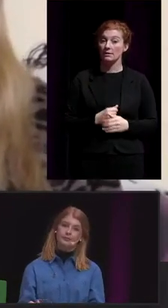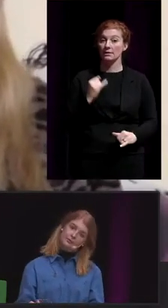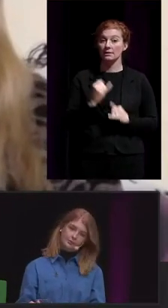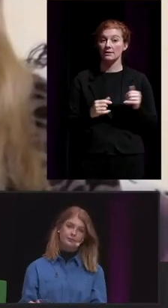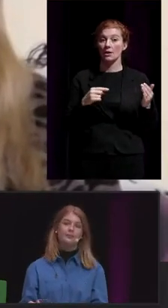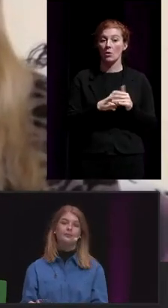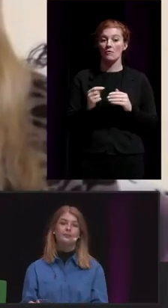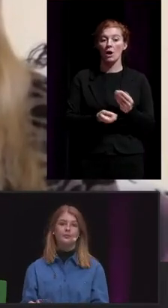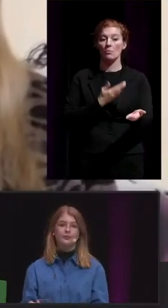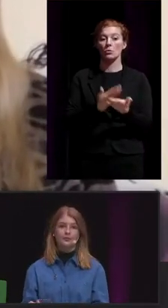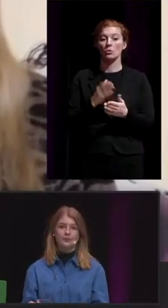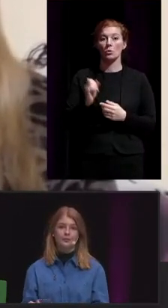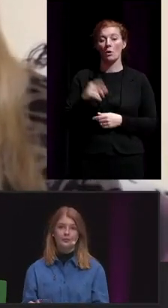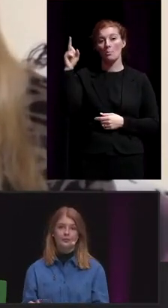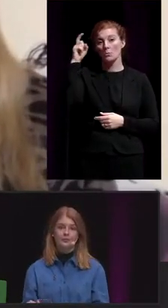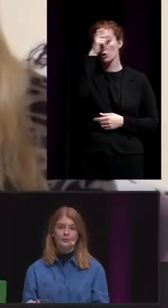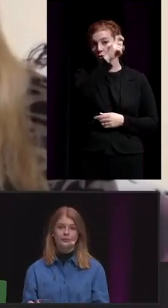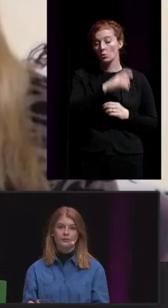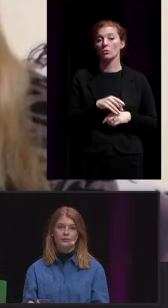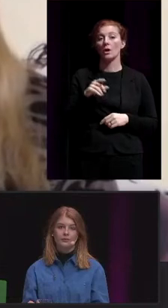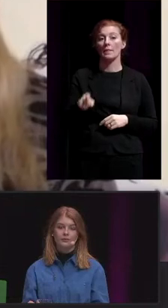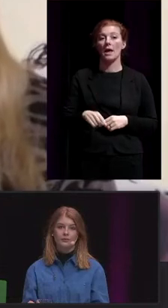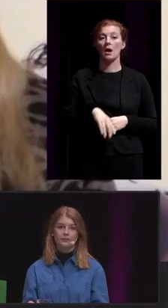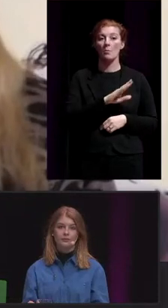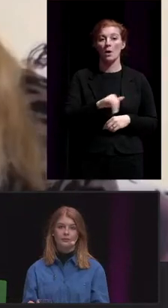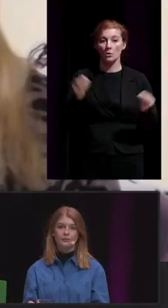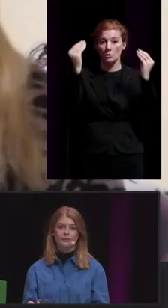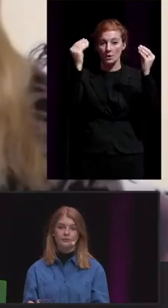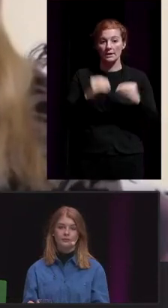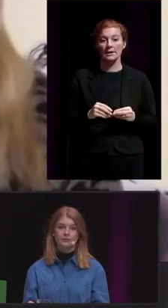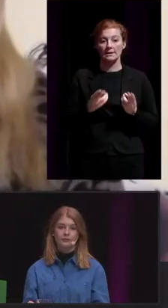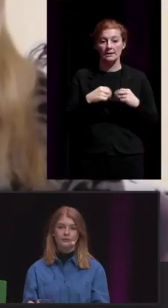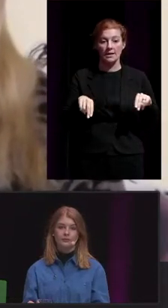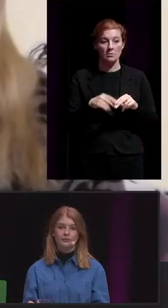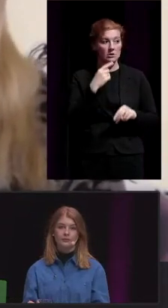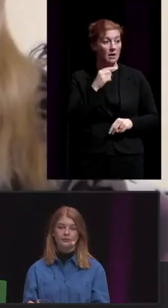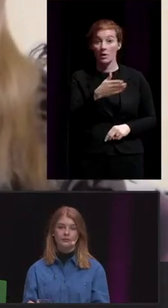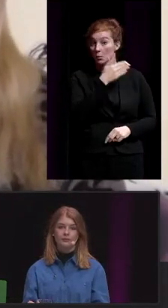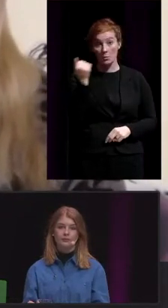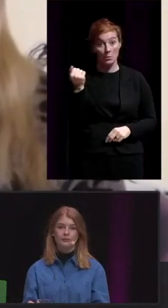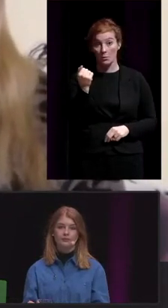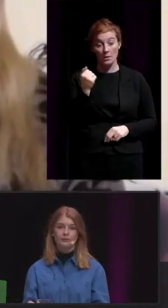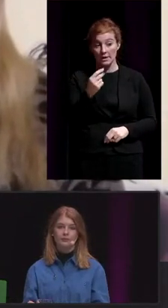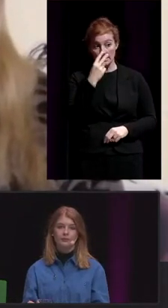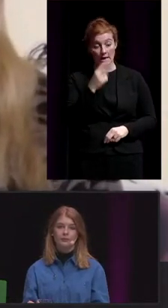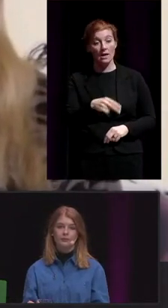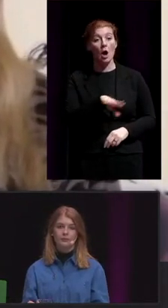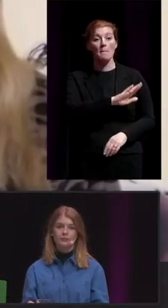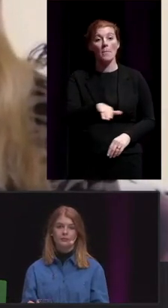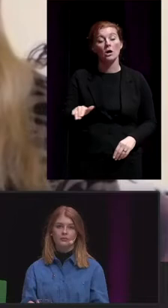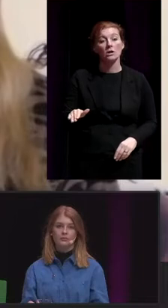hade en motion om prostitution där barnutbildningsnämndens ordförande sa nej, men vi har inte beaktat barnens